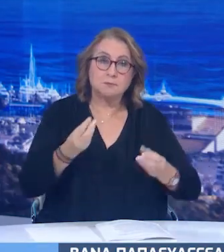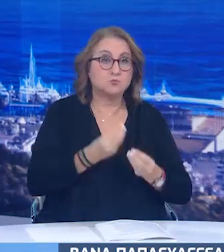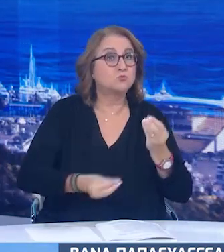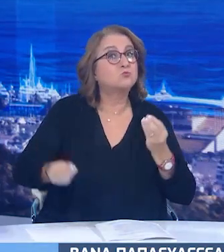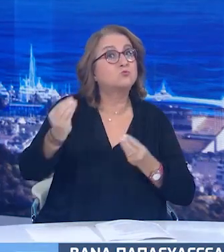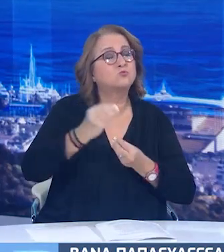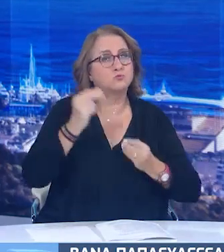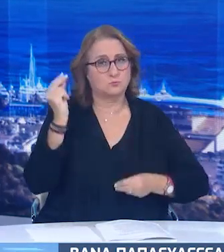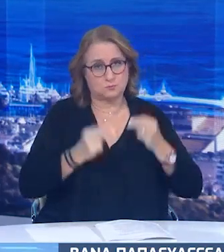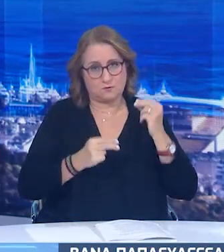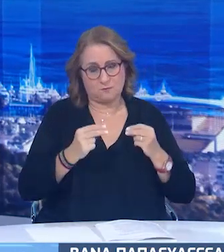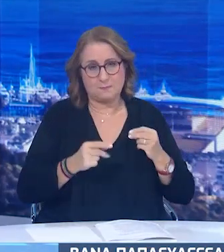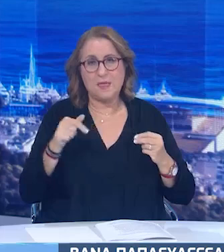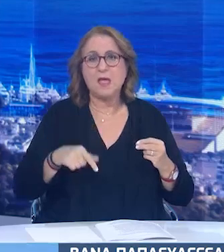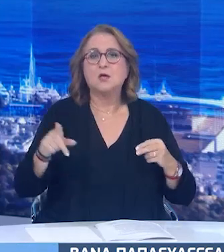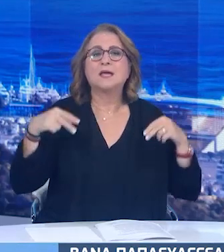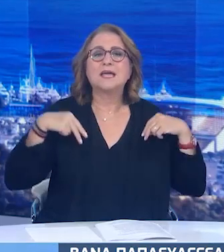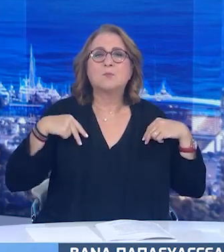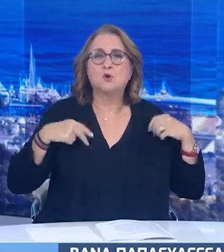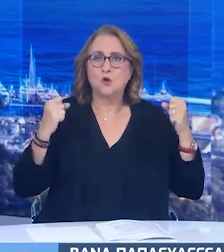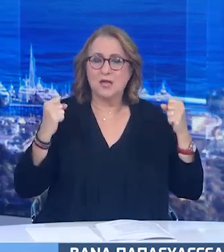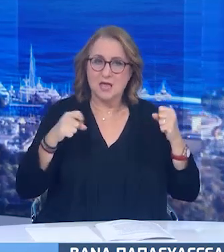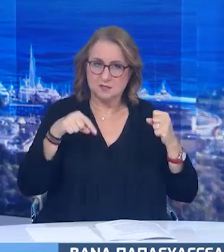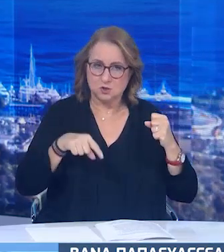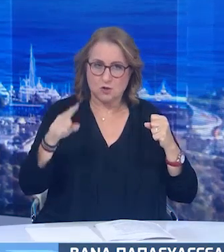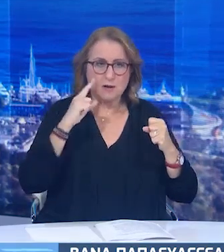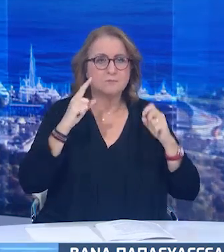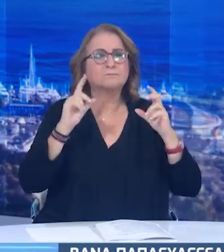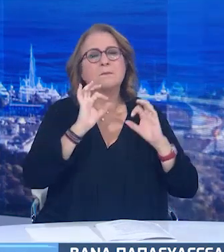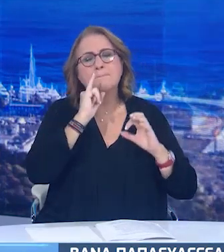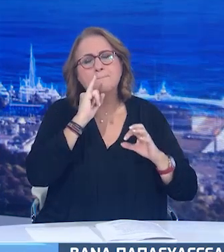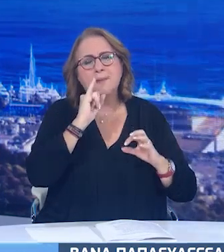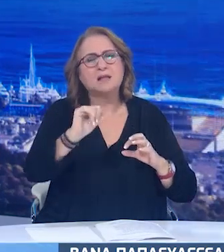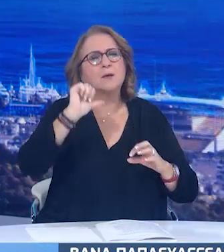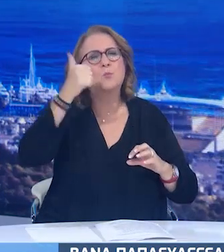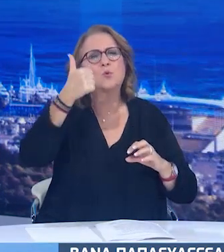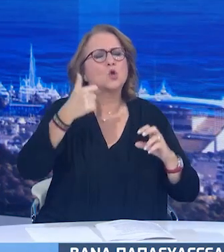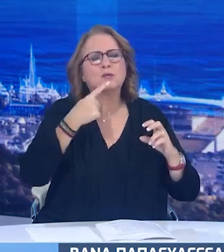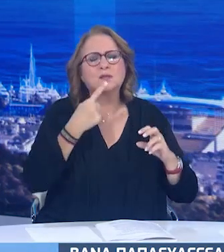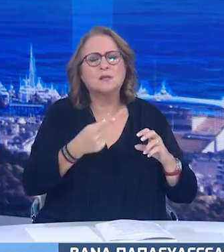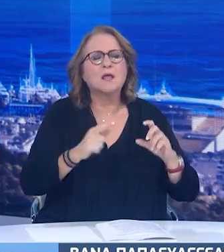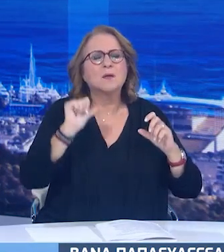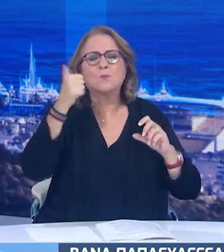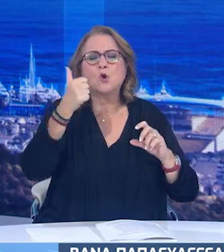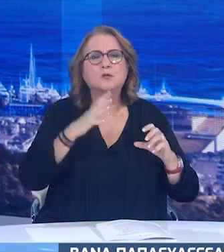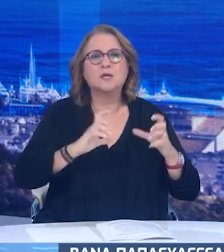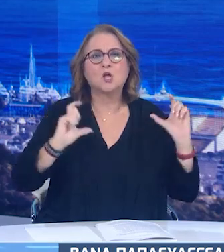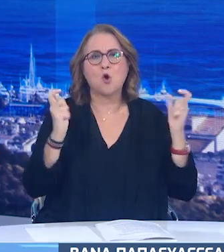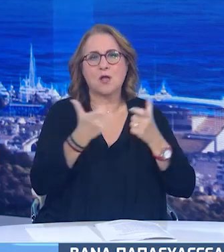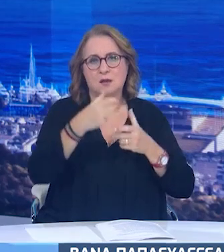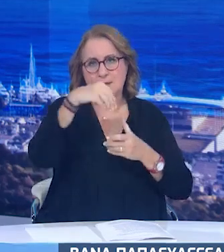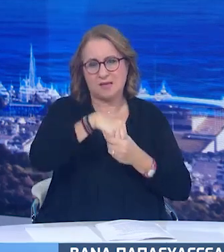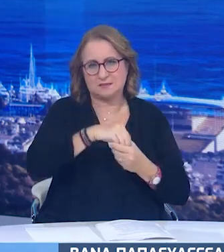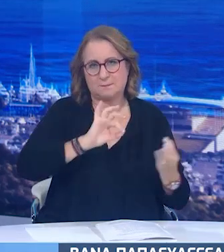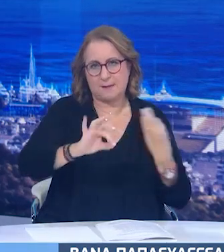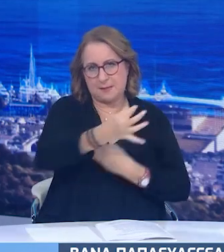εχνηλάτησης από τον ΕΟΔΗ, επικρατεί και πάλι σταθερά η ενδοοικογενειακή μετάδοση και η μετάδοση κατά τη διάρκεια κοινωνικών